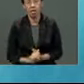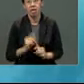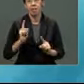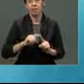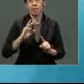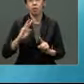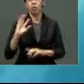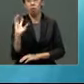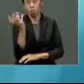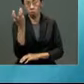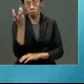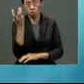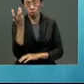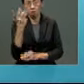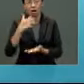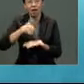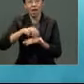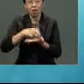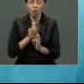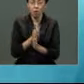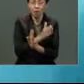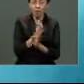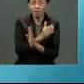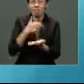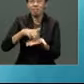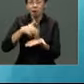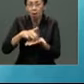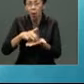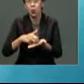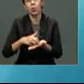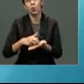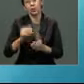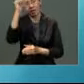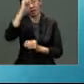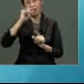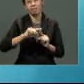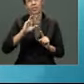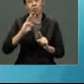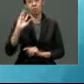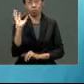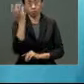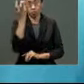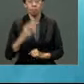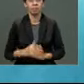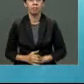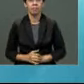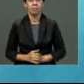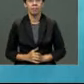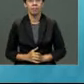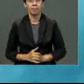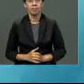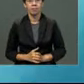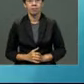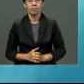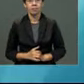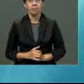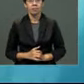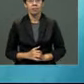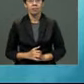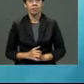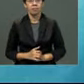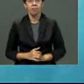โลกอันนี้รายงานกันเมื่อหลายวันก่อนเนี่ยนะครับแล้วก็เขาบอกว่าจำนวน